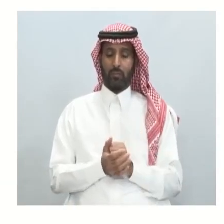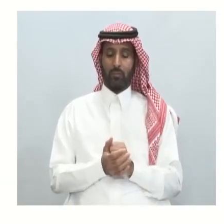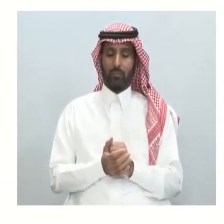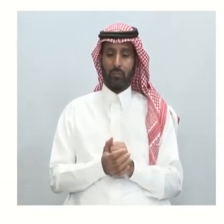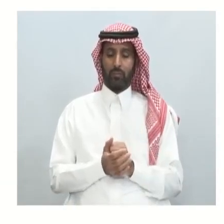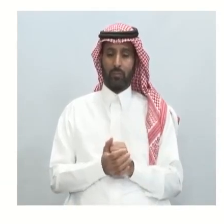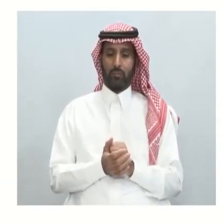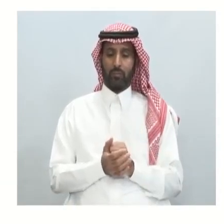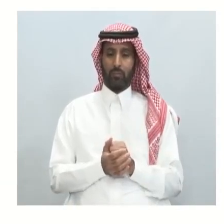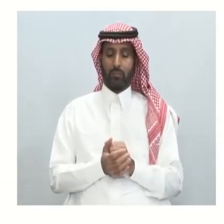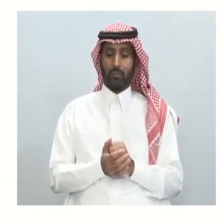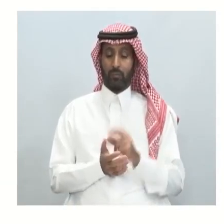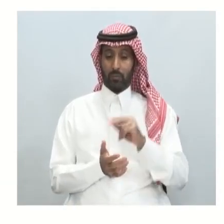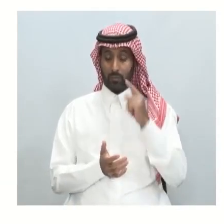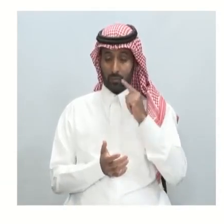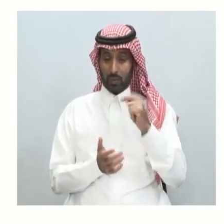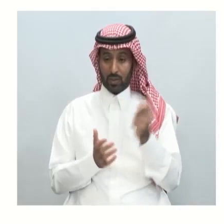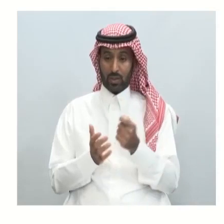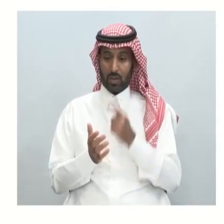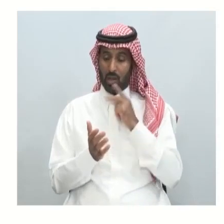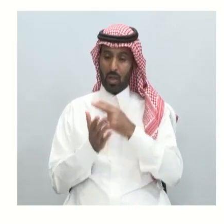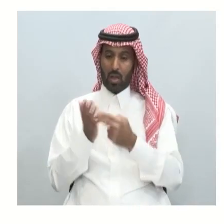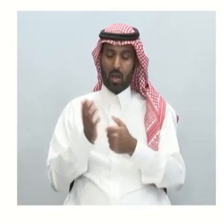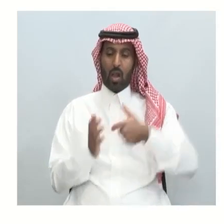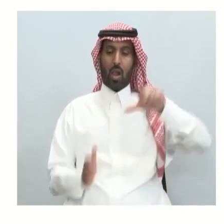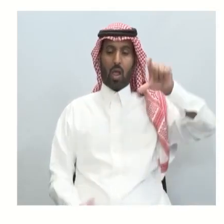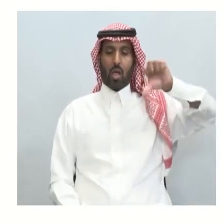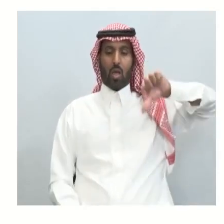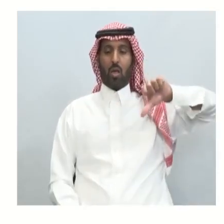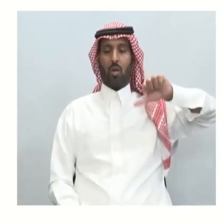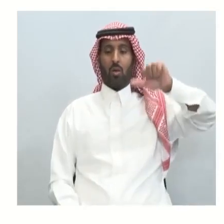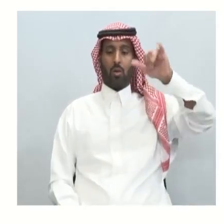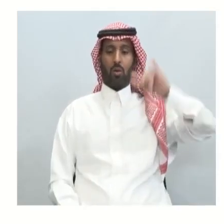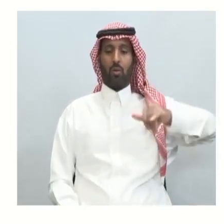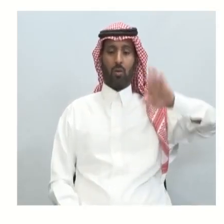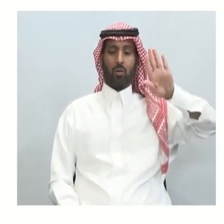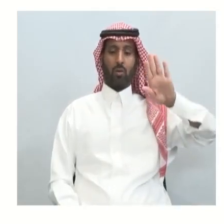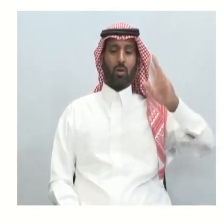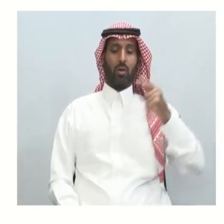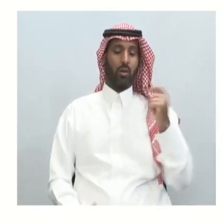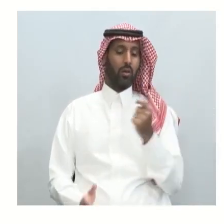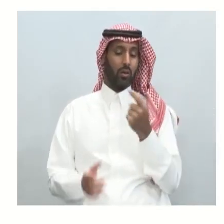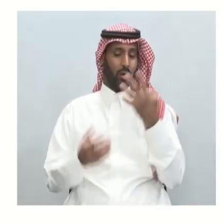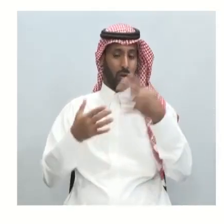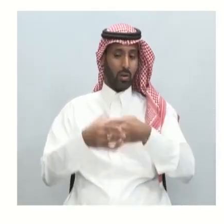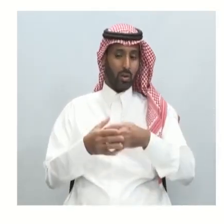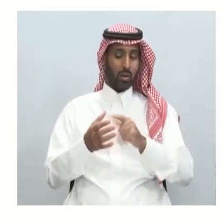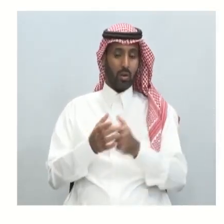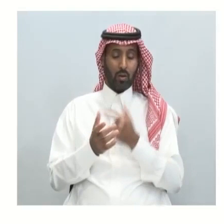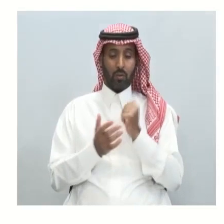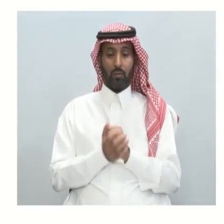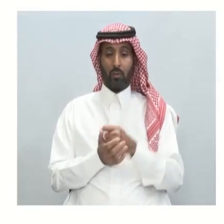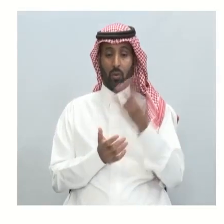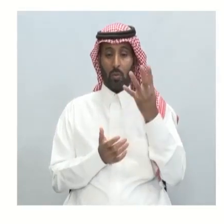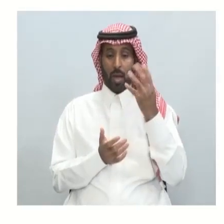قطبي ارسم تركيب لوس لكل من رباعي فلوريد الكبريت وسداسي فلوريد الكبريت وحلل شكل الجزيئ